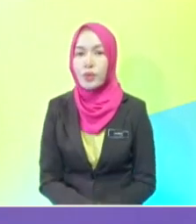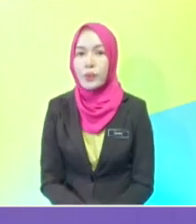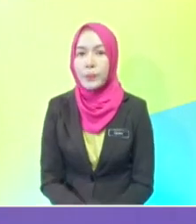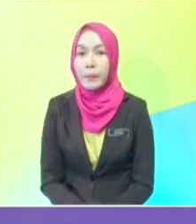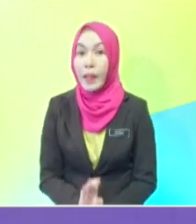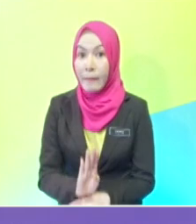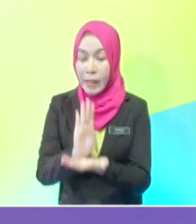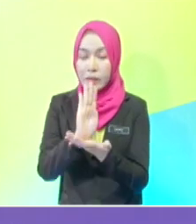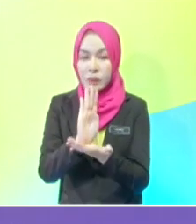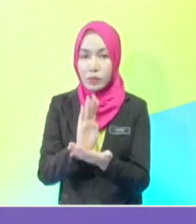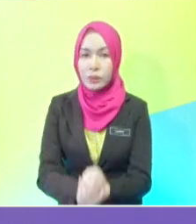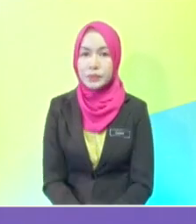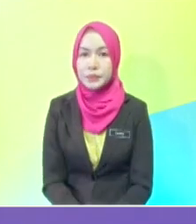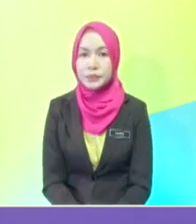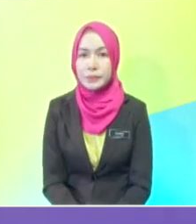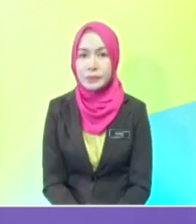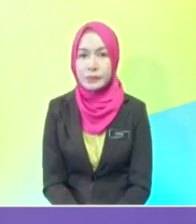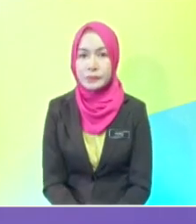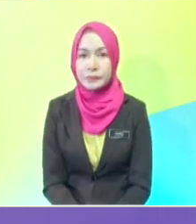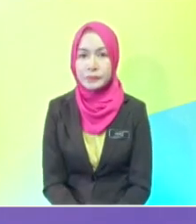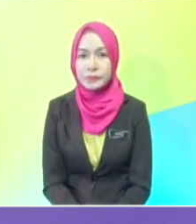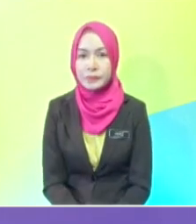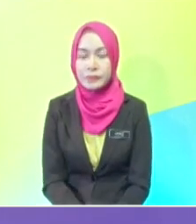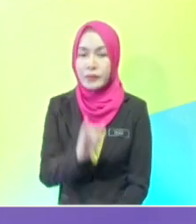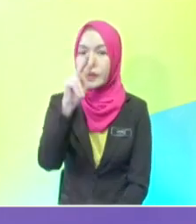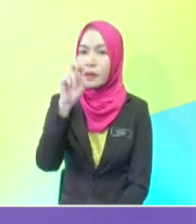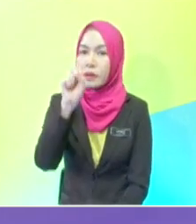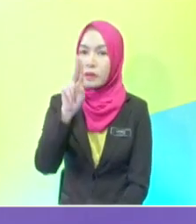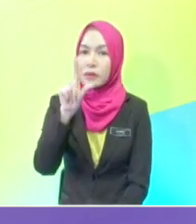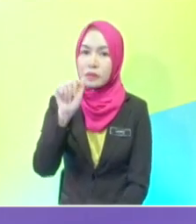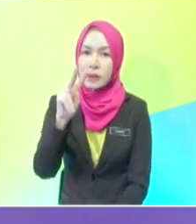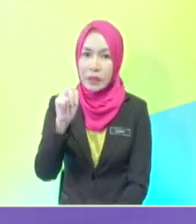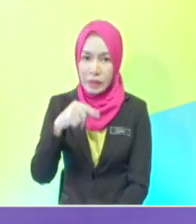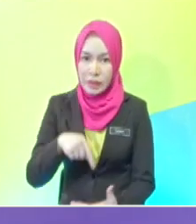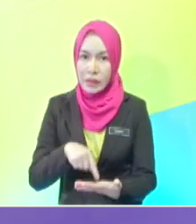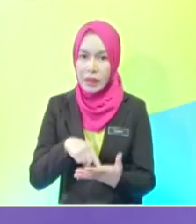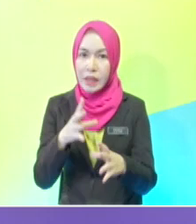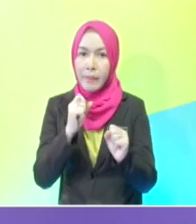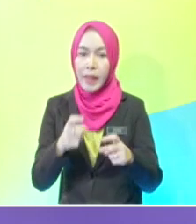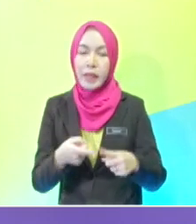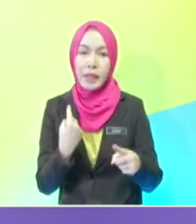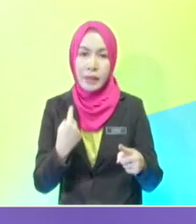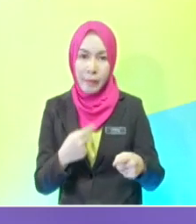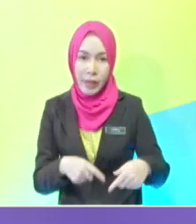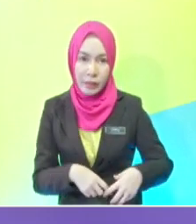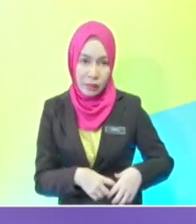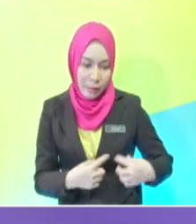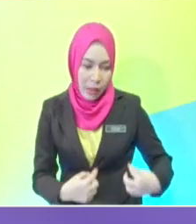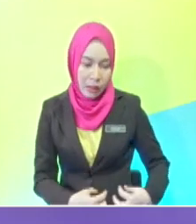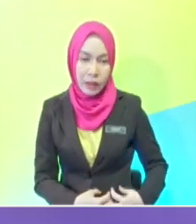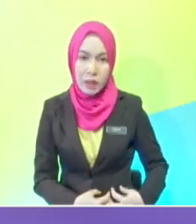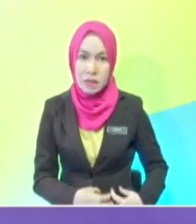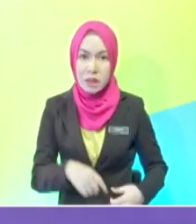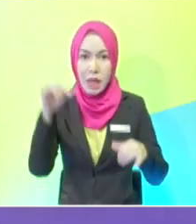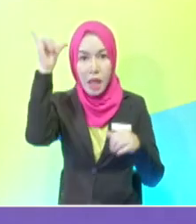sebelum nih insulin ini tadi diperoleh daripada pensil lembut atau babi jadi